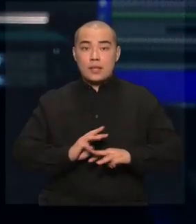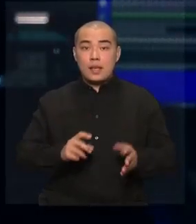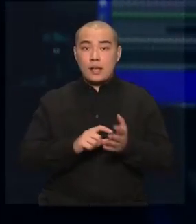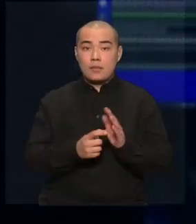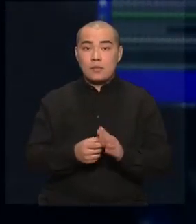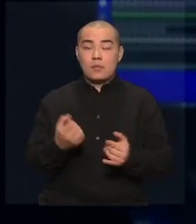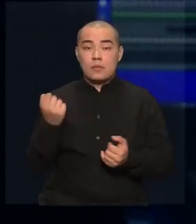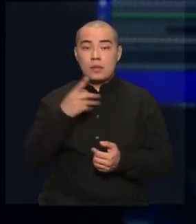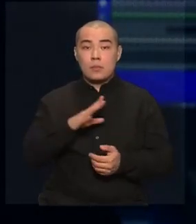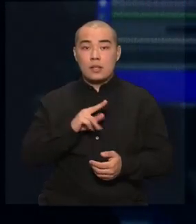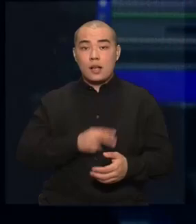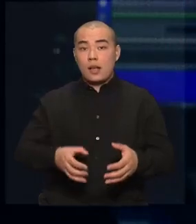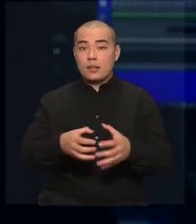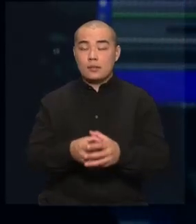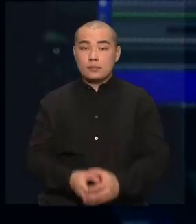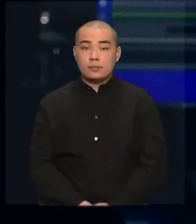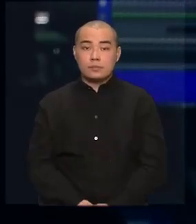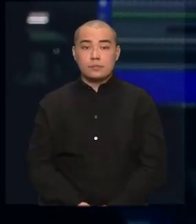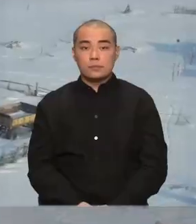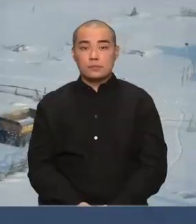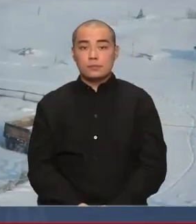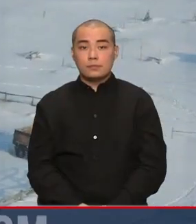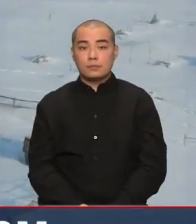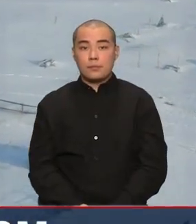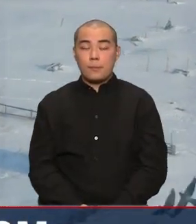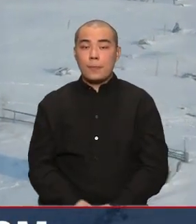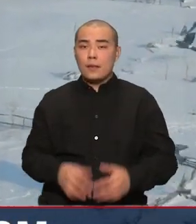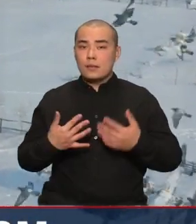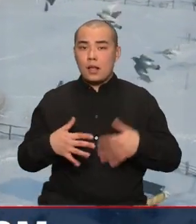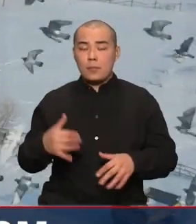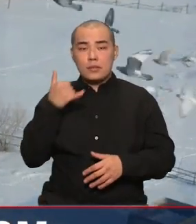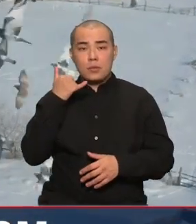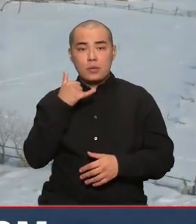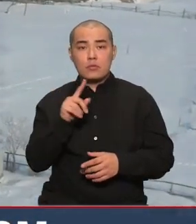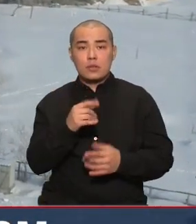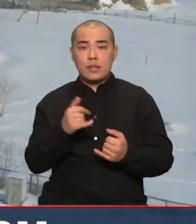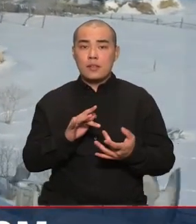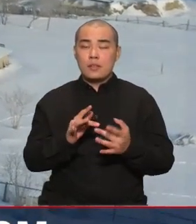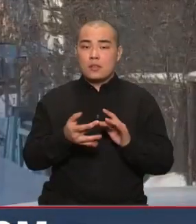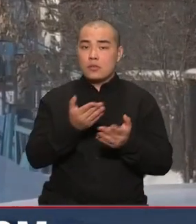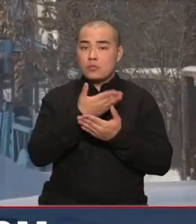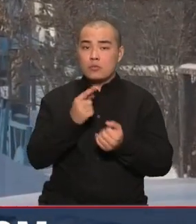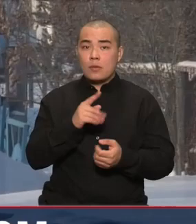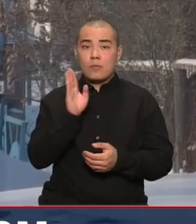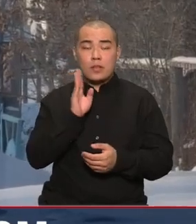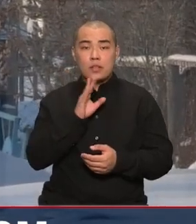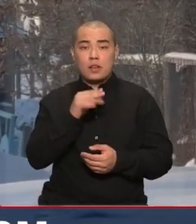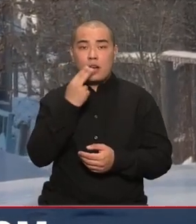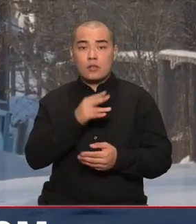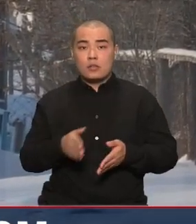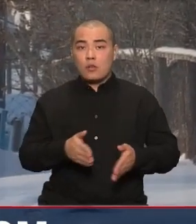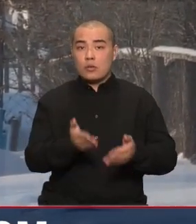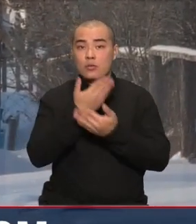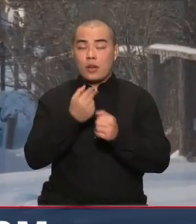задачу, выяснял Илья Кудряков. Слабая сотовая связь, отсутствие интернета, питьевой воды и качественных